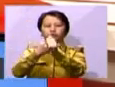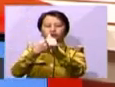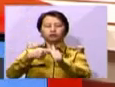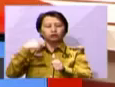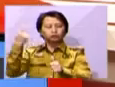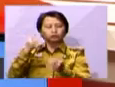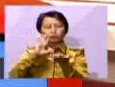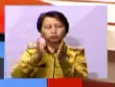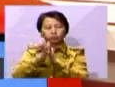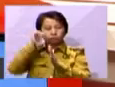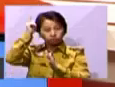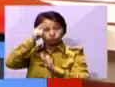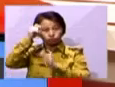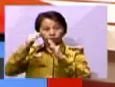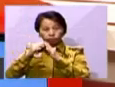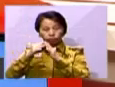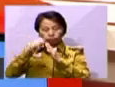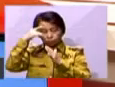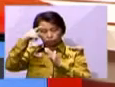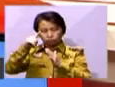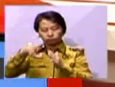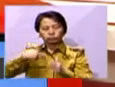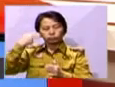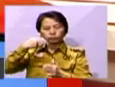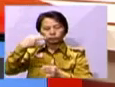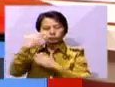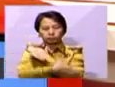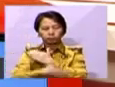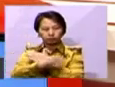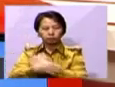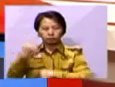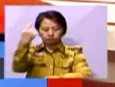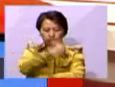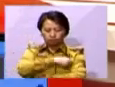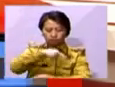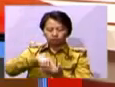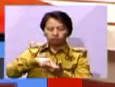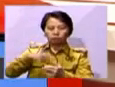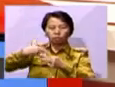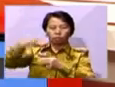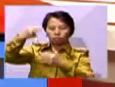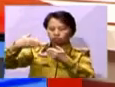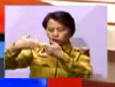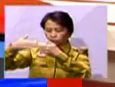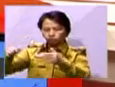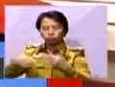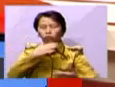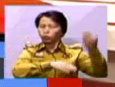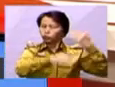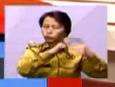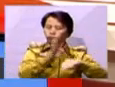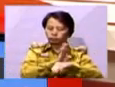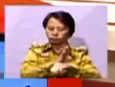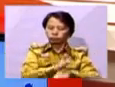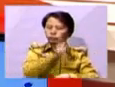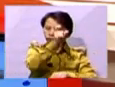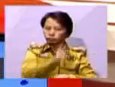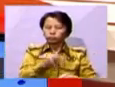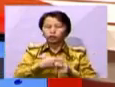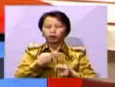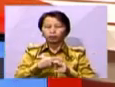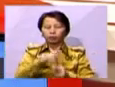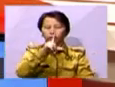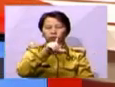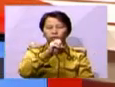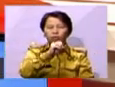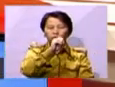sering menjadi hos untuk acara rasmi dan bersejarah negara. Hari ini, hotel yang dibuka oleh ahli perniagaan dalam bidang perhotelan Tan Sri